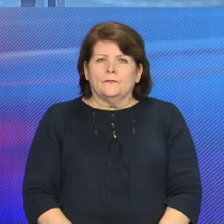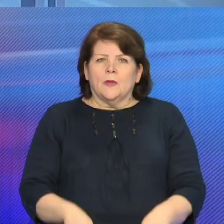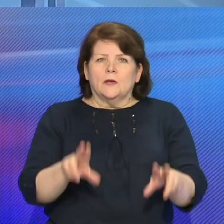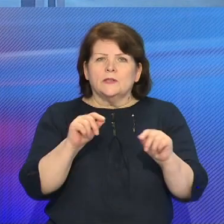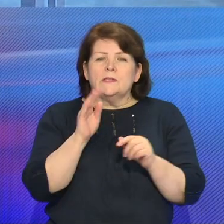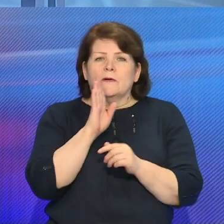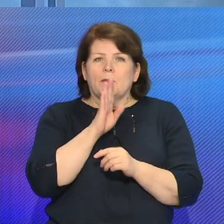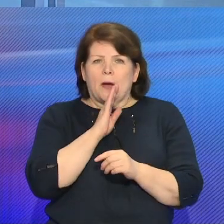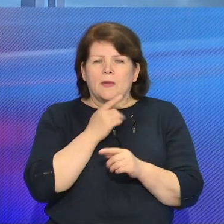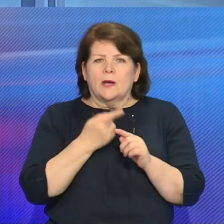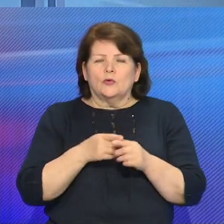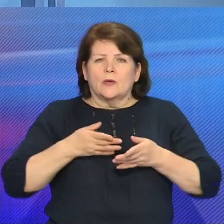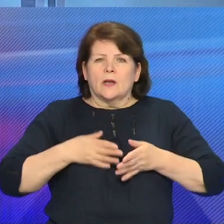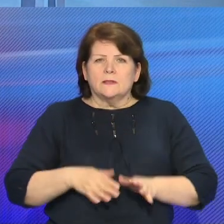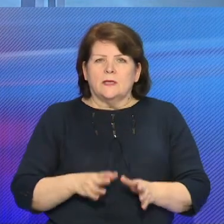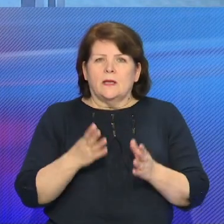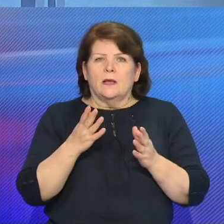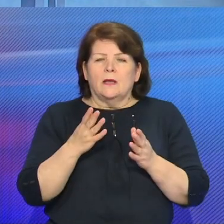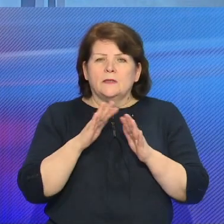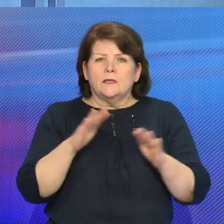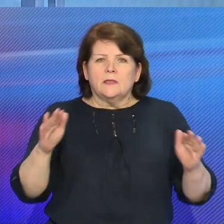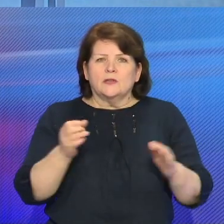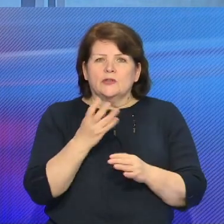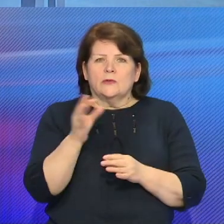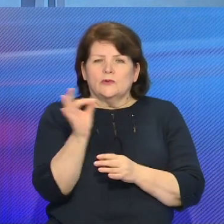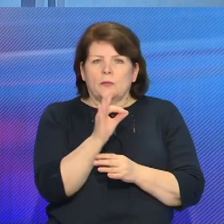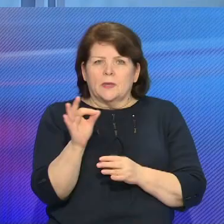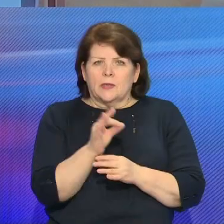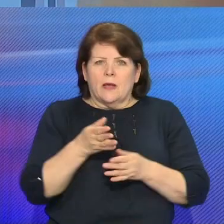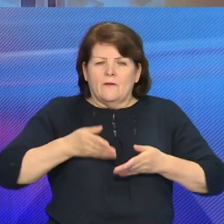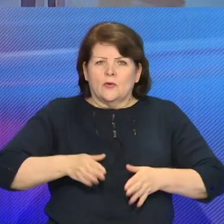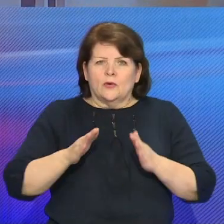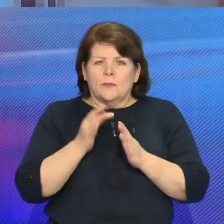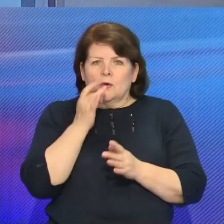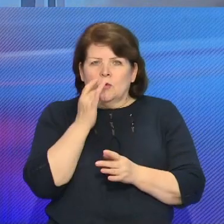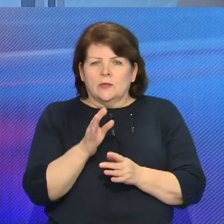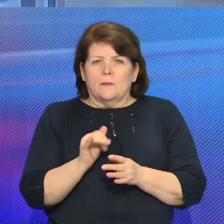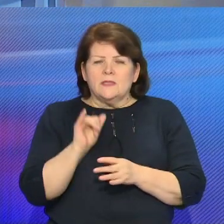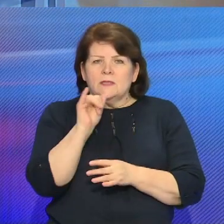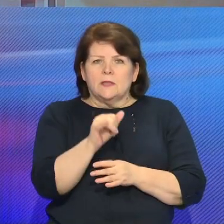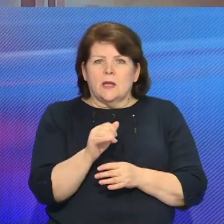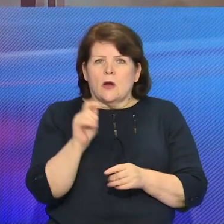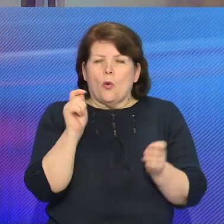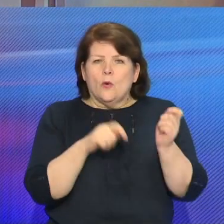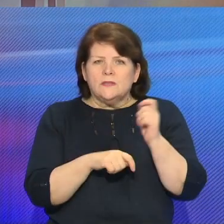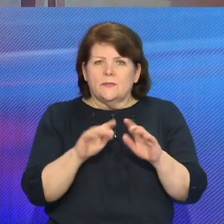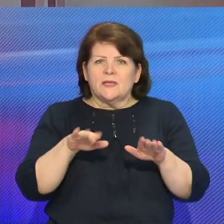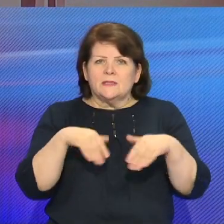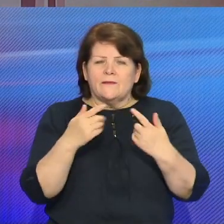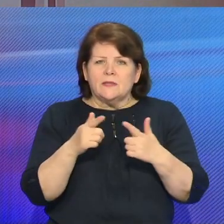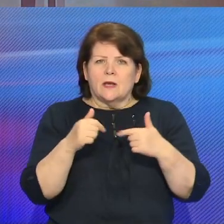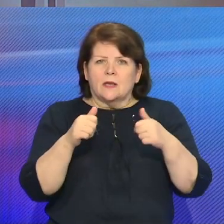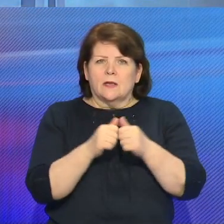Счастливых матуль, які нарадзілі дзетак у дзень маці, у Гродзенскім абласным клінічным перинатальным центры наведалі гості. Прадстаўніцы гарадской